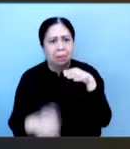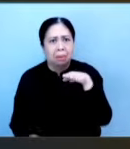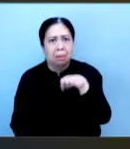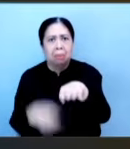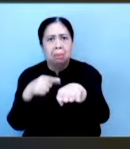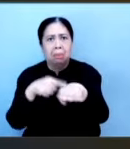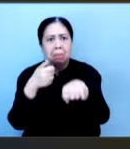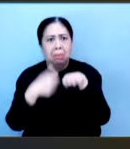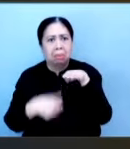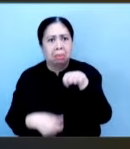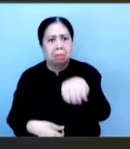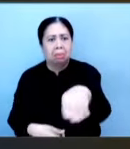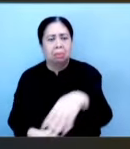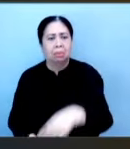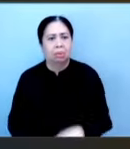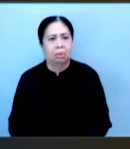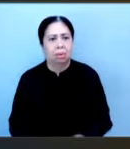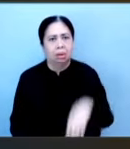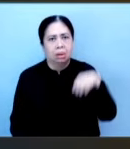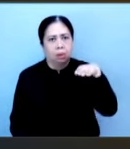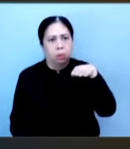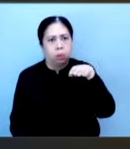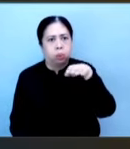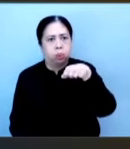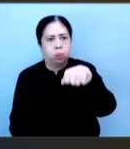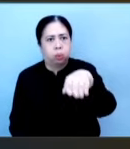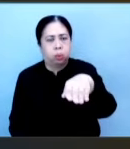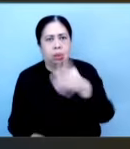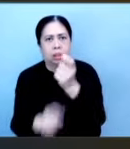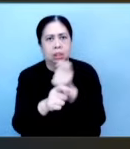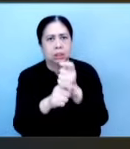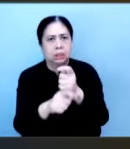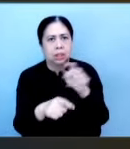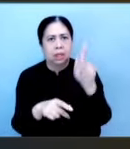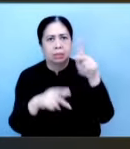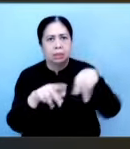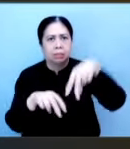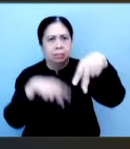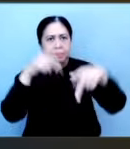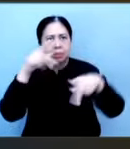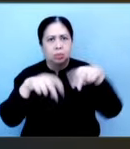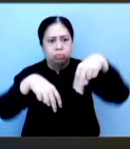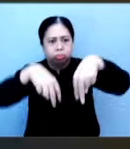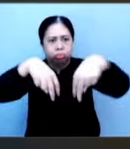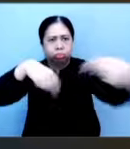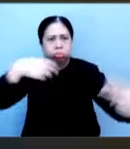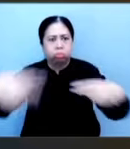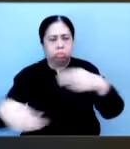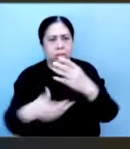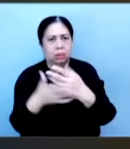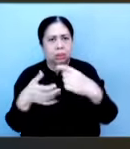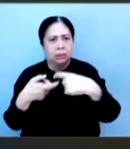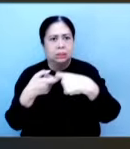loob inaraw ng truck ang ilang residente at mga nakad